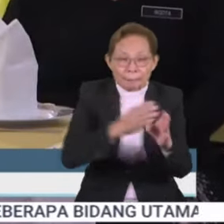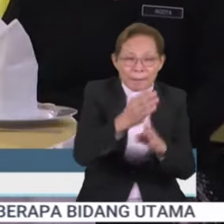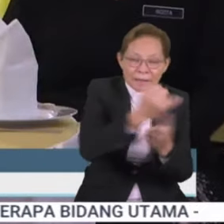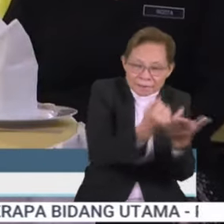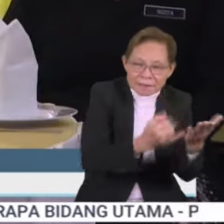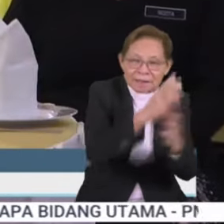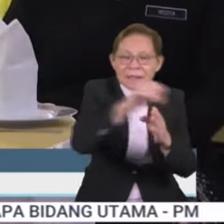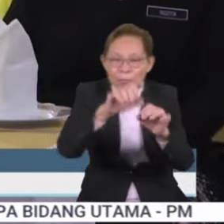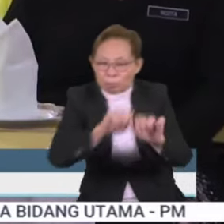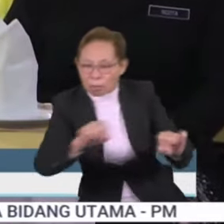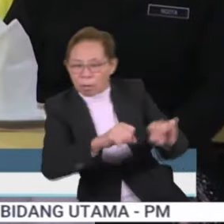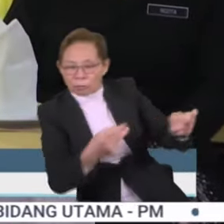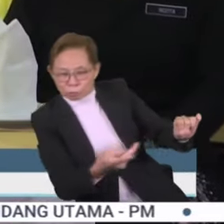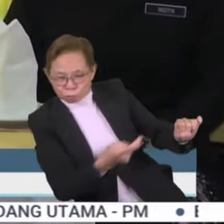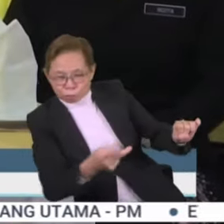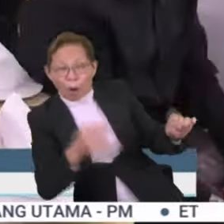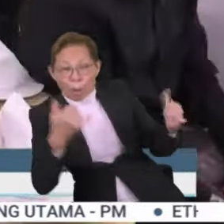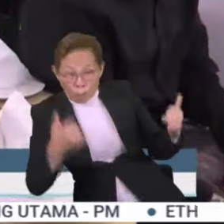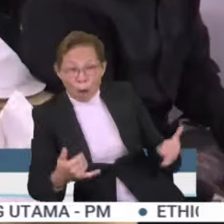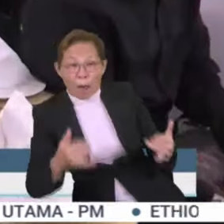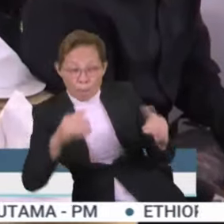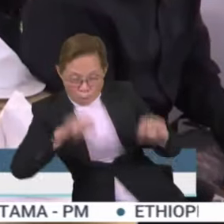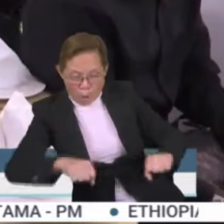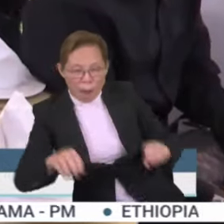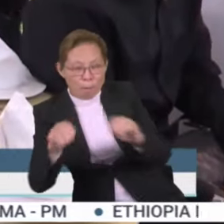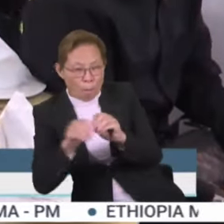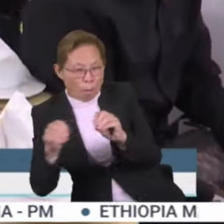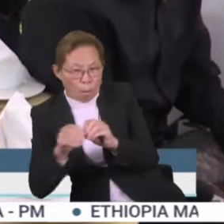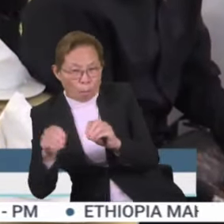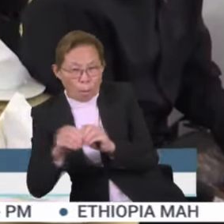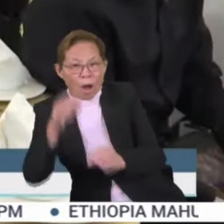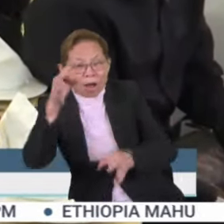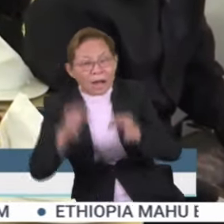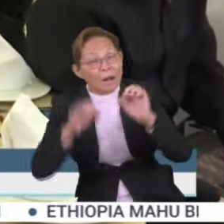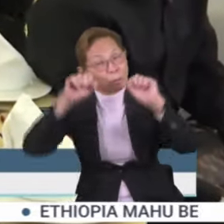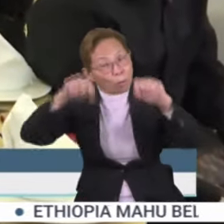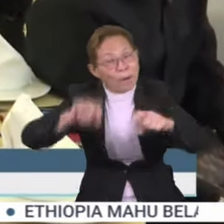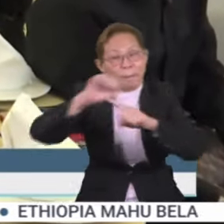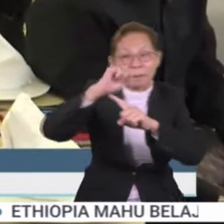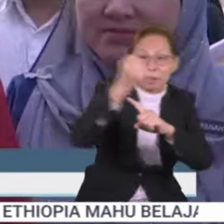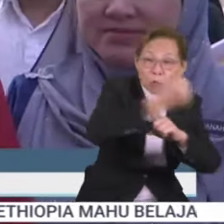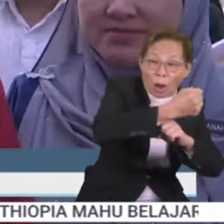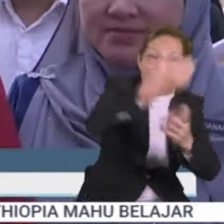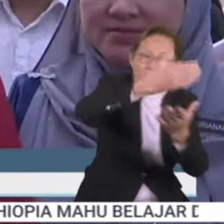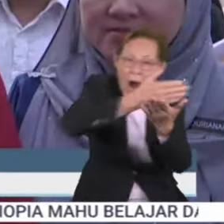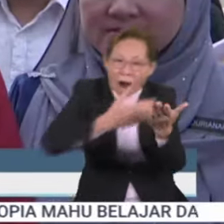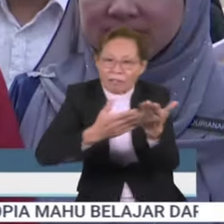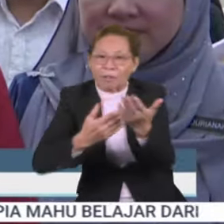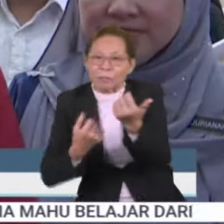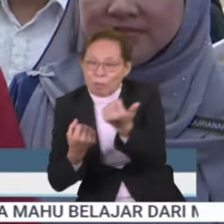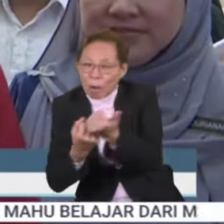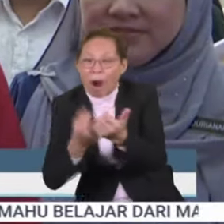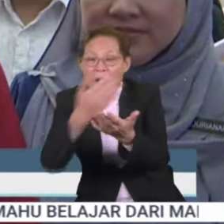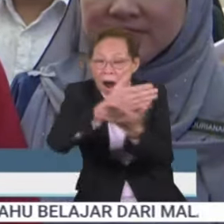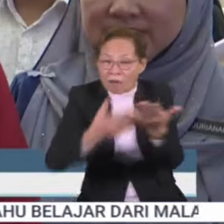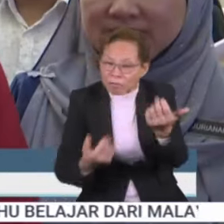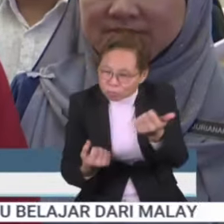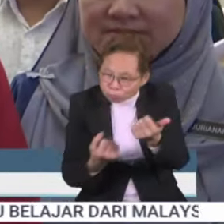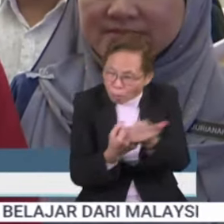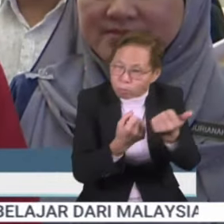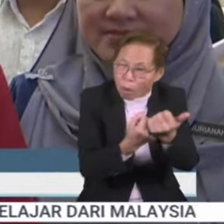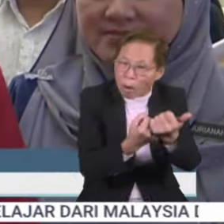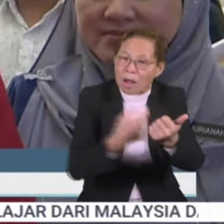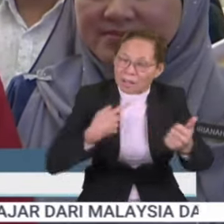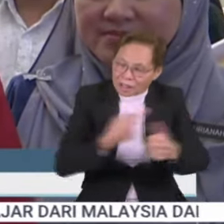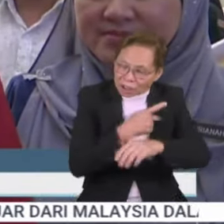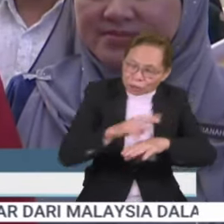sastera juga dapat diperbanyakkan Kalau boleh setiap persatuan sebahagian daripada sumbangan berkenaan